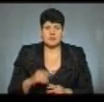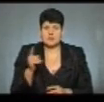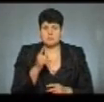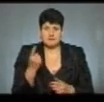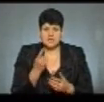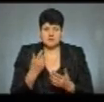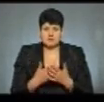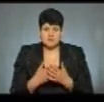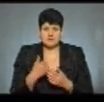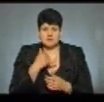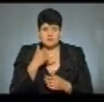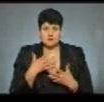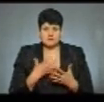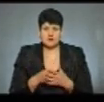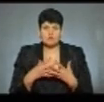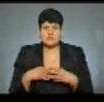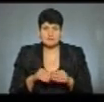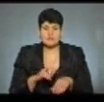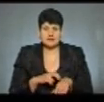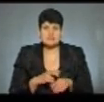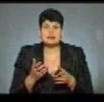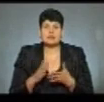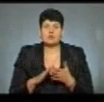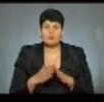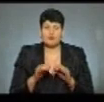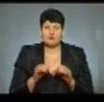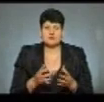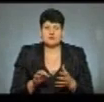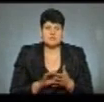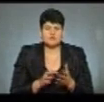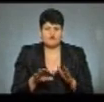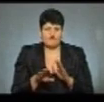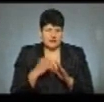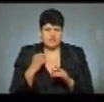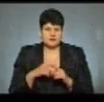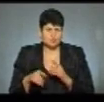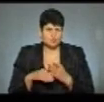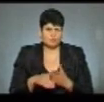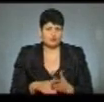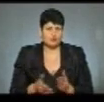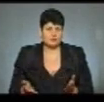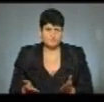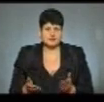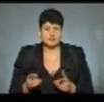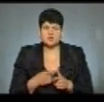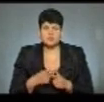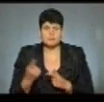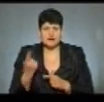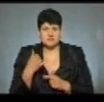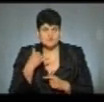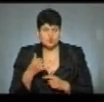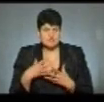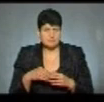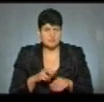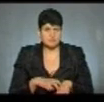ми телефонуємо до свого сімейного лікаря, за яких умов можна одразу викликати швидку допомогу. Чи перший дзвінок сімейному